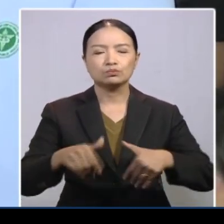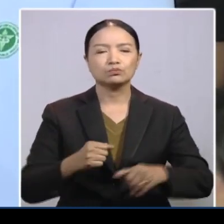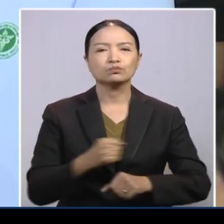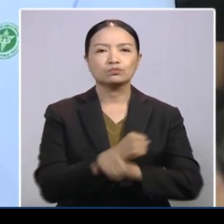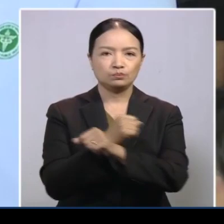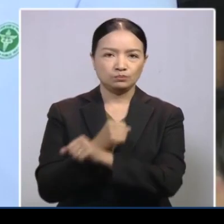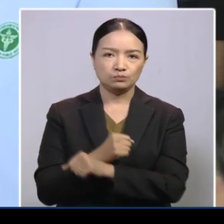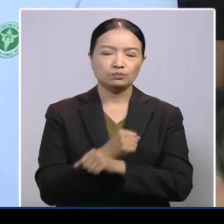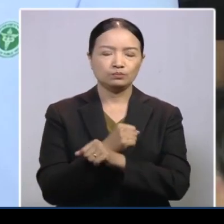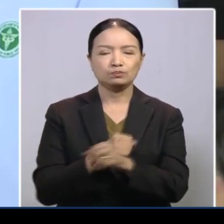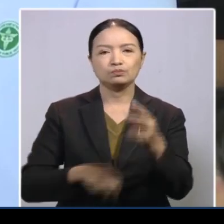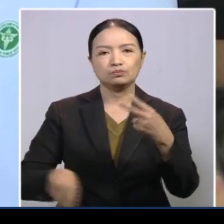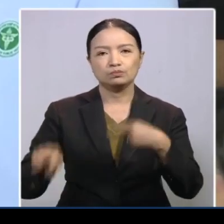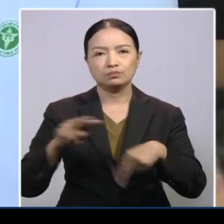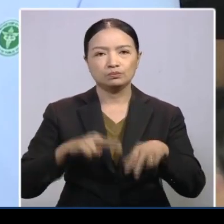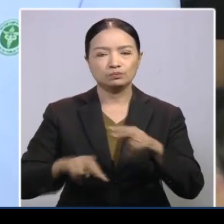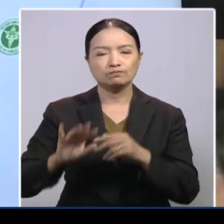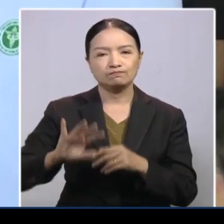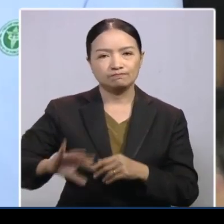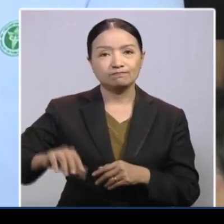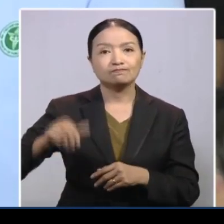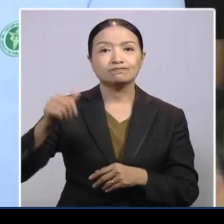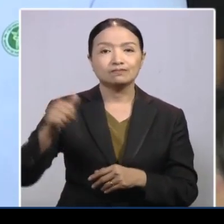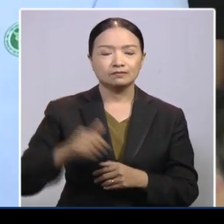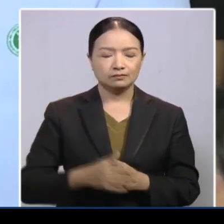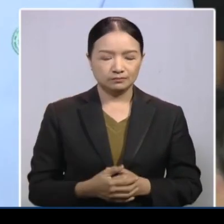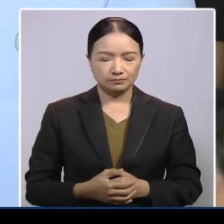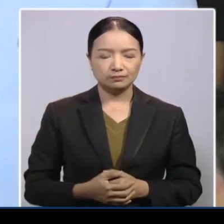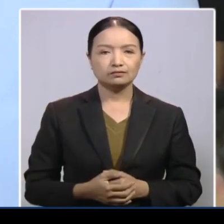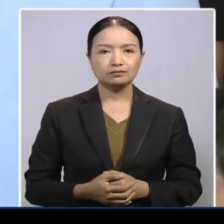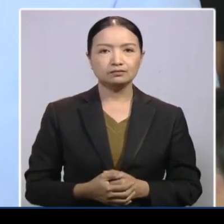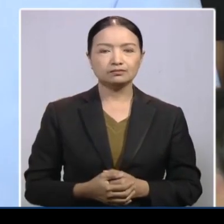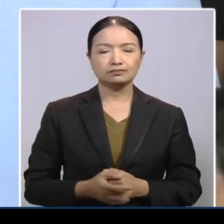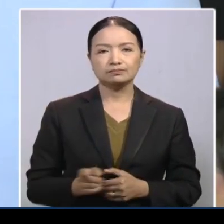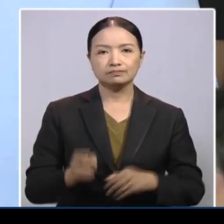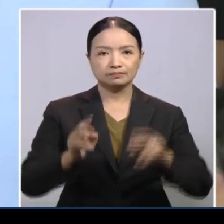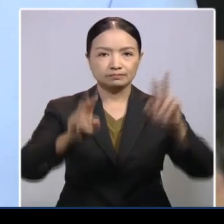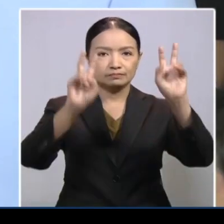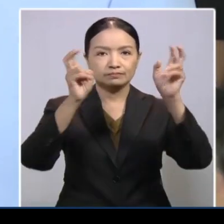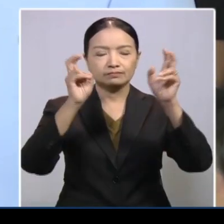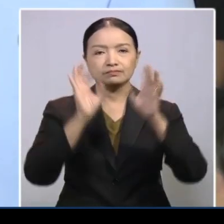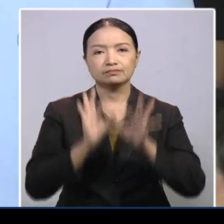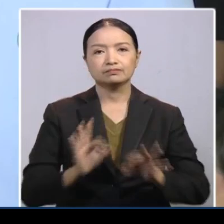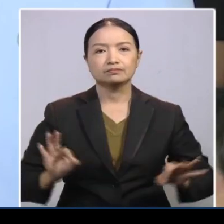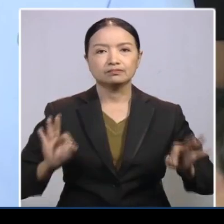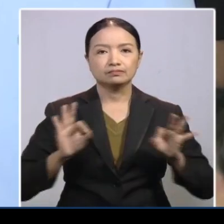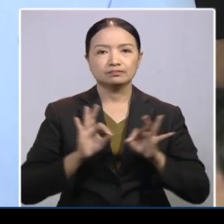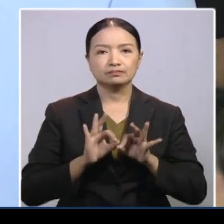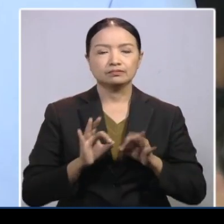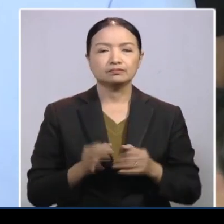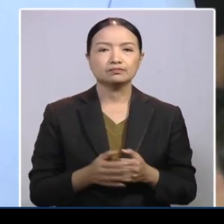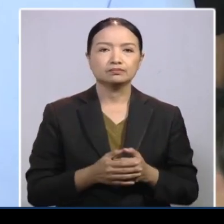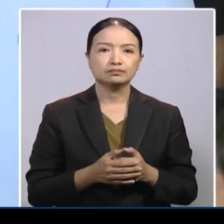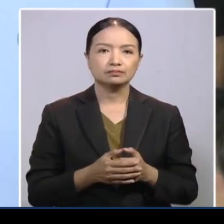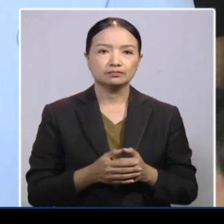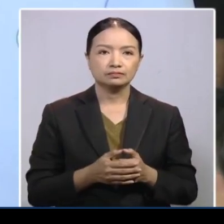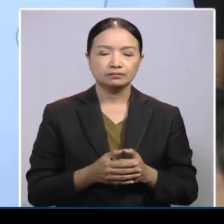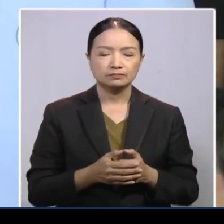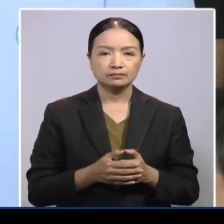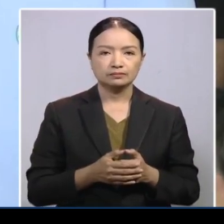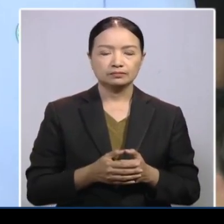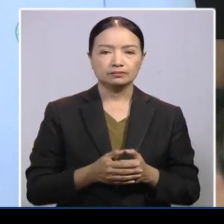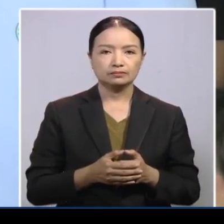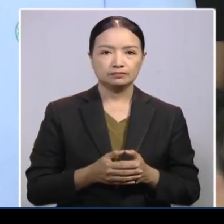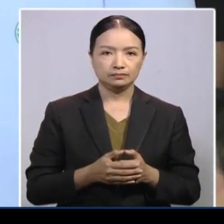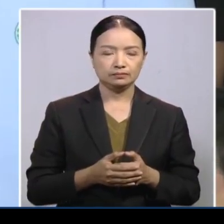แล้วก็ได้รับการดูแลคุ้มครองดีขึ้นด้วยนะครับอันนี้ก็เป็นประเด็นที่สำคัญนะครับนอกจากนั้นแล้วเนี่ยทาง